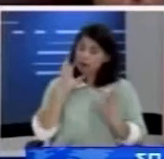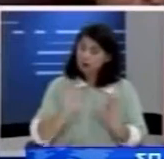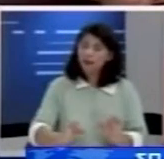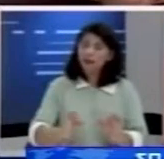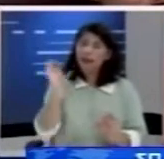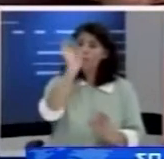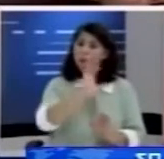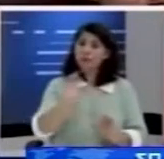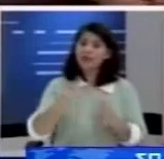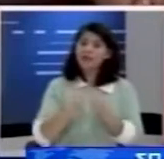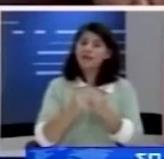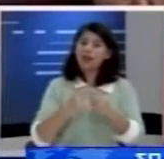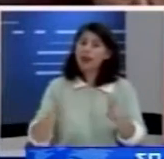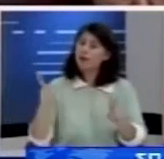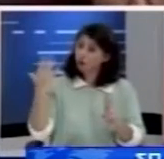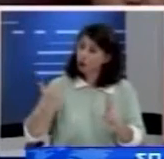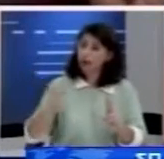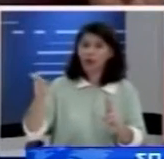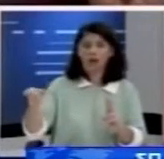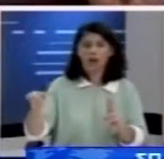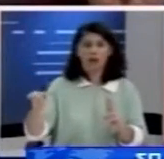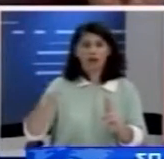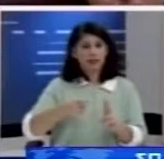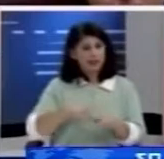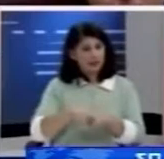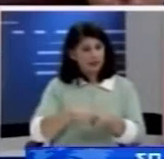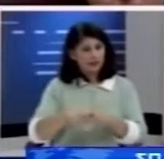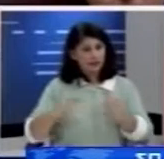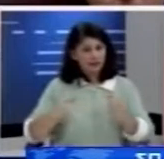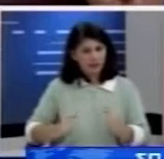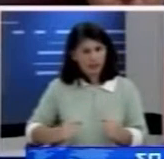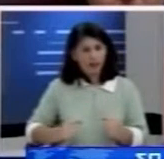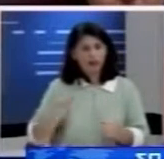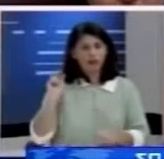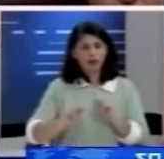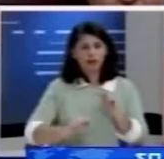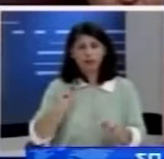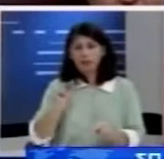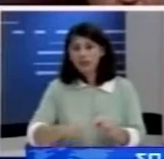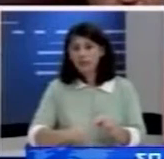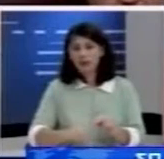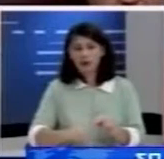είναι. Σχετικά με την αναφορά του στη στάση μου στην ψήφο,